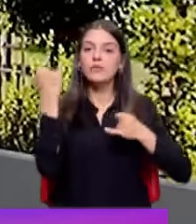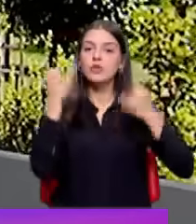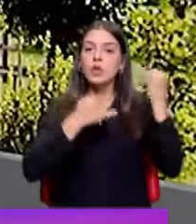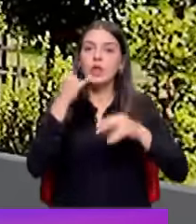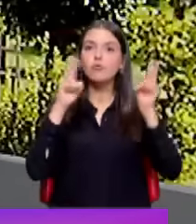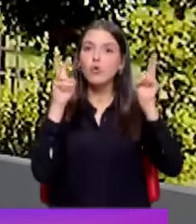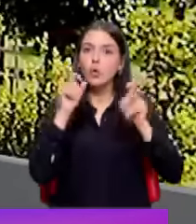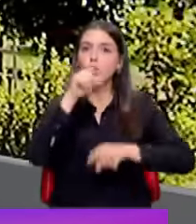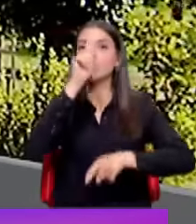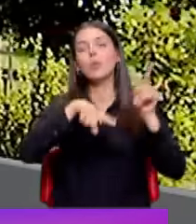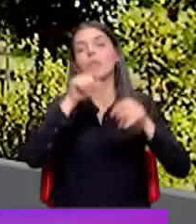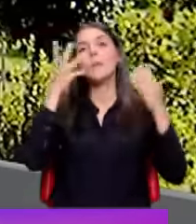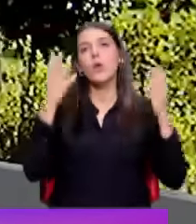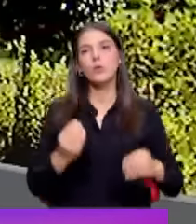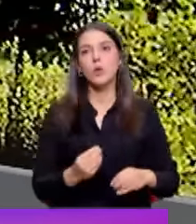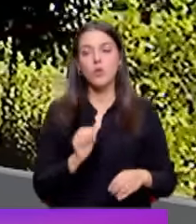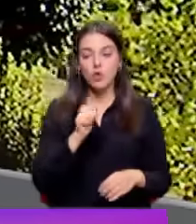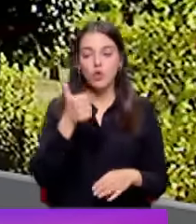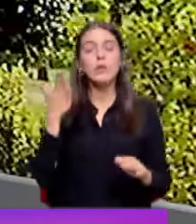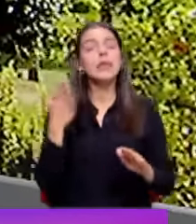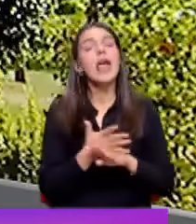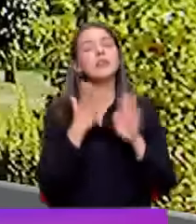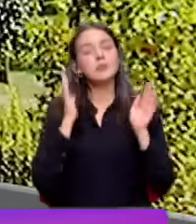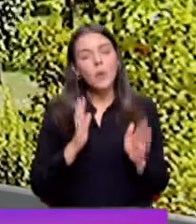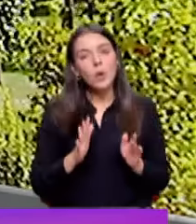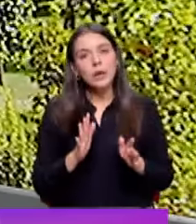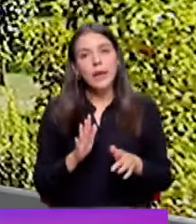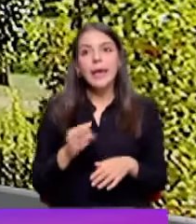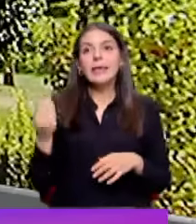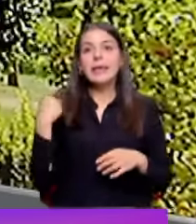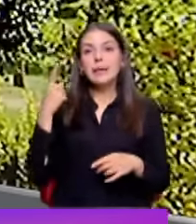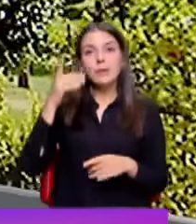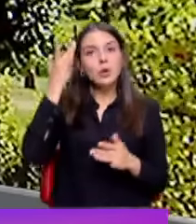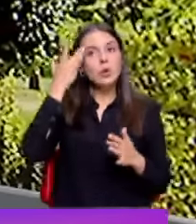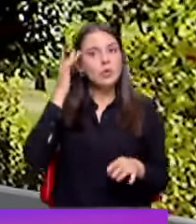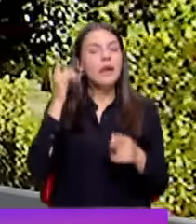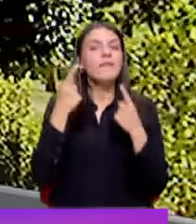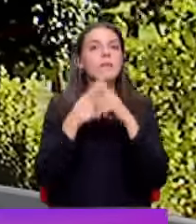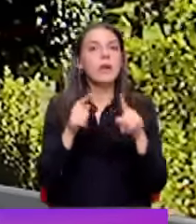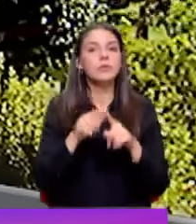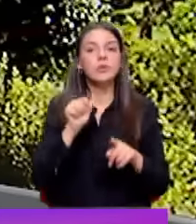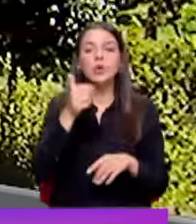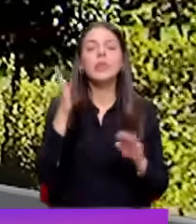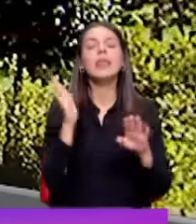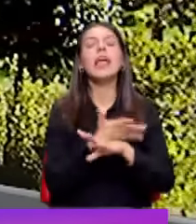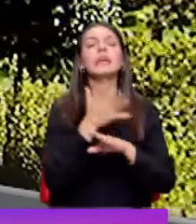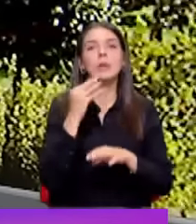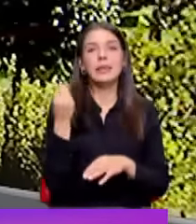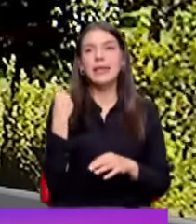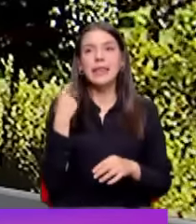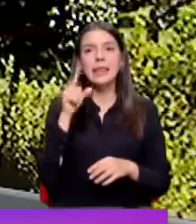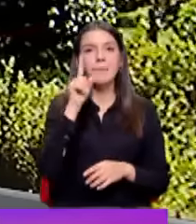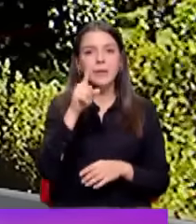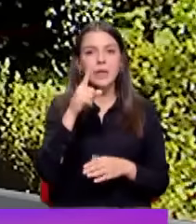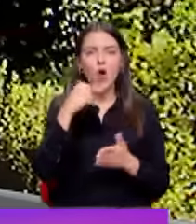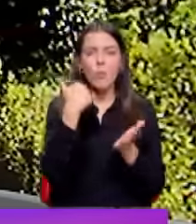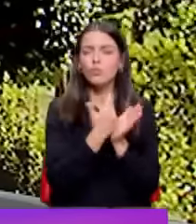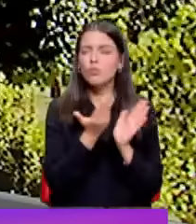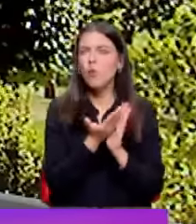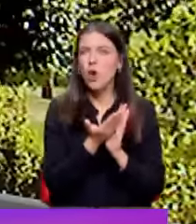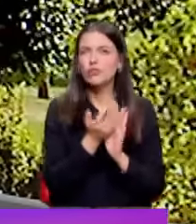konuları gündem oluveriyor. Gün geçmiyor ki yeni bir kültürel farklılığımız, gün geçmiyor ki yeni bir bölücü